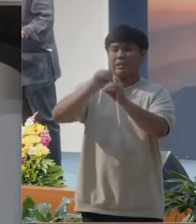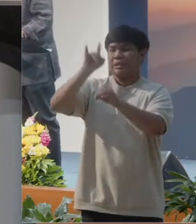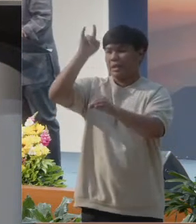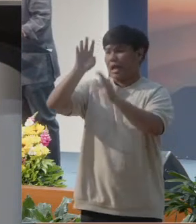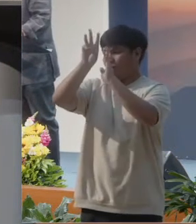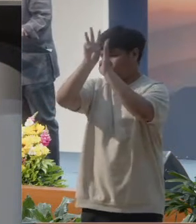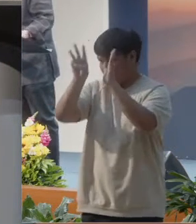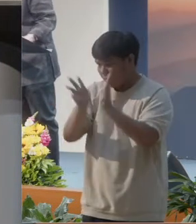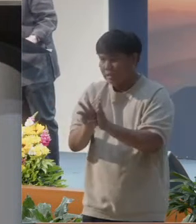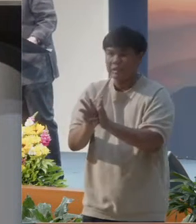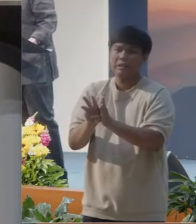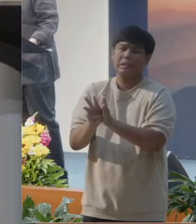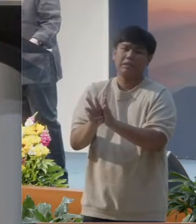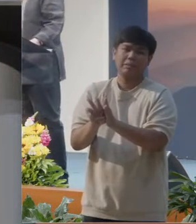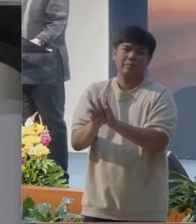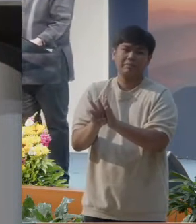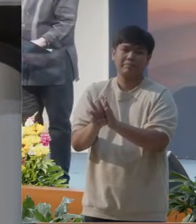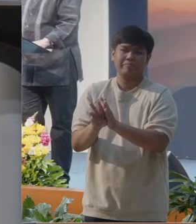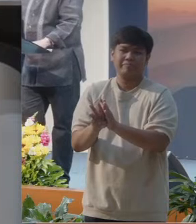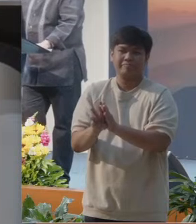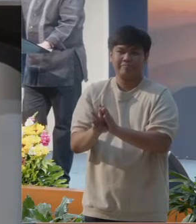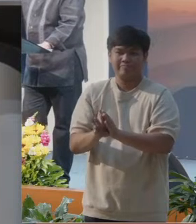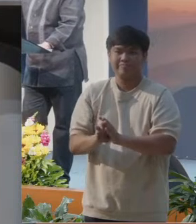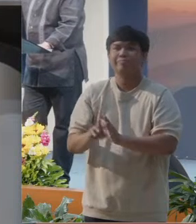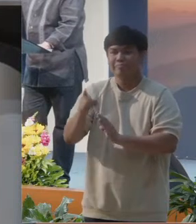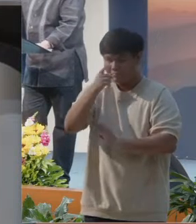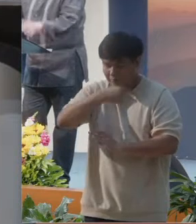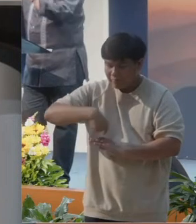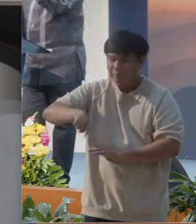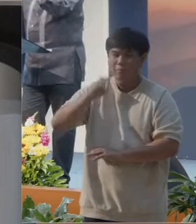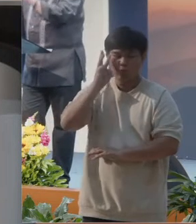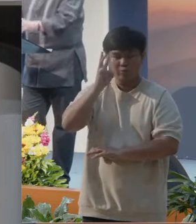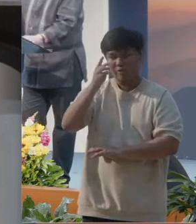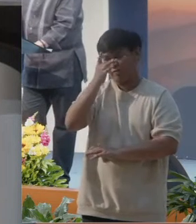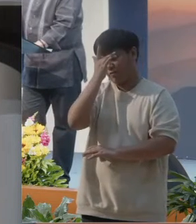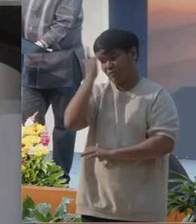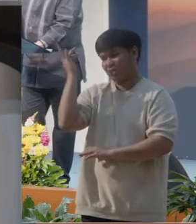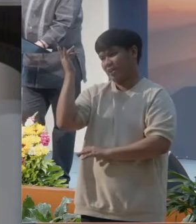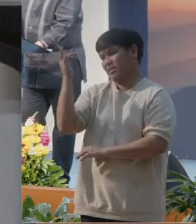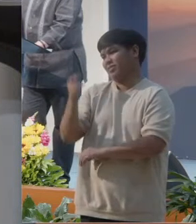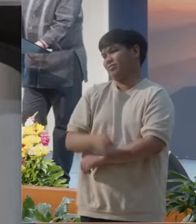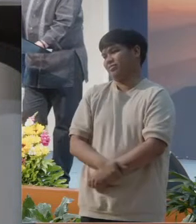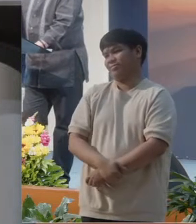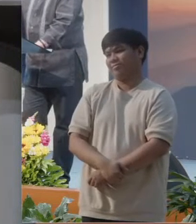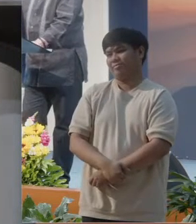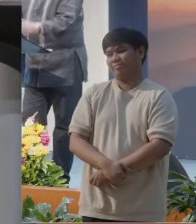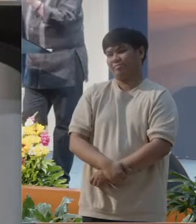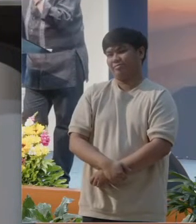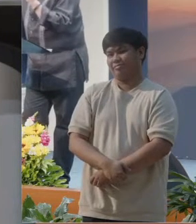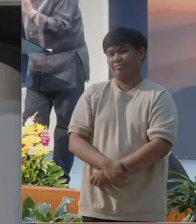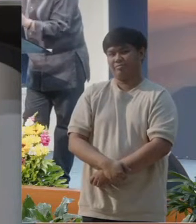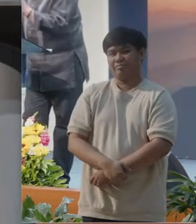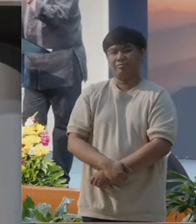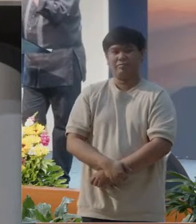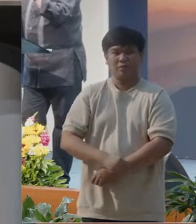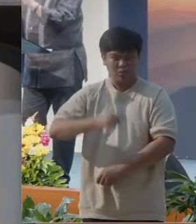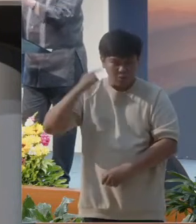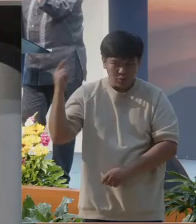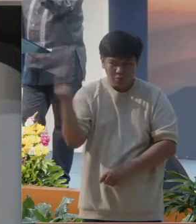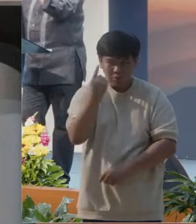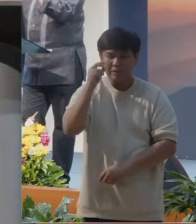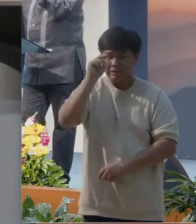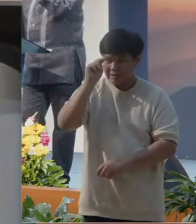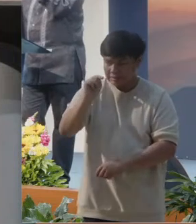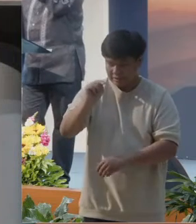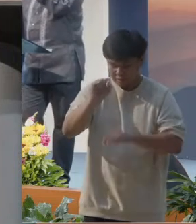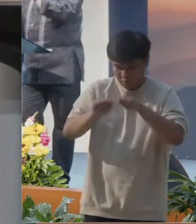Panginoon, malamang ay makakalimutan natin. Kaya po ang kahuli-hulihan natin ay ang paglakad